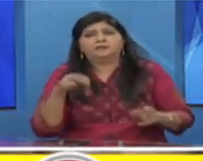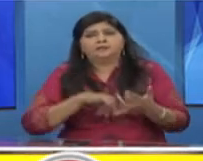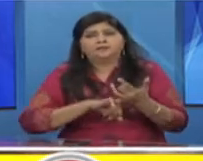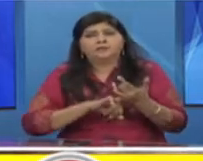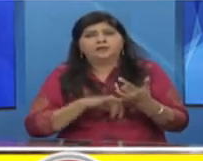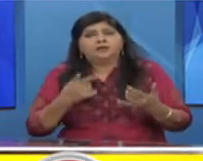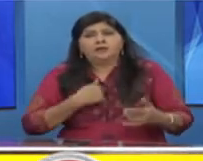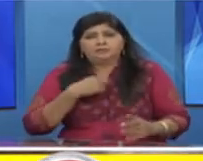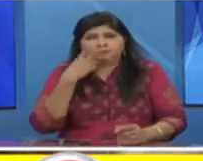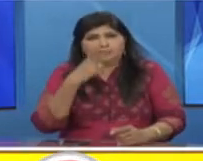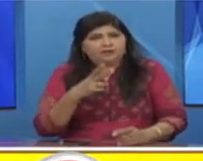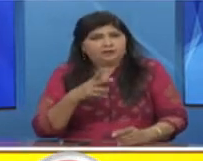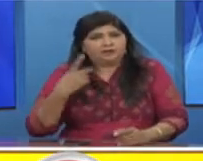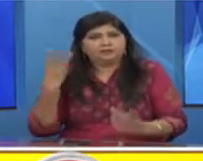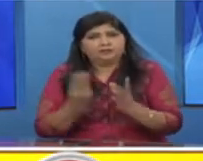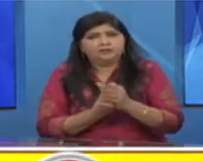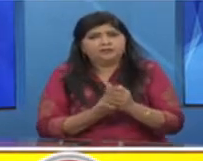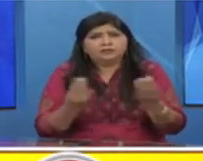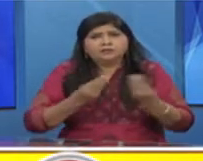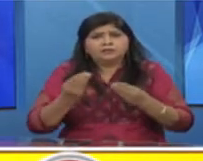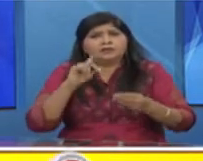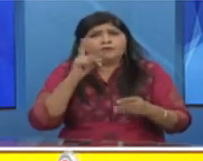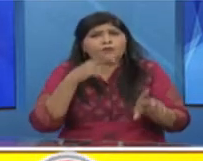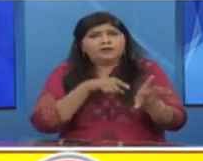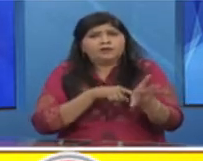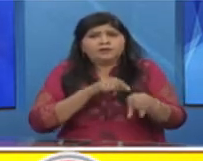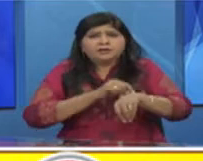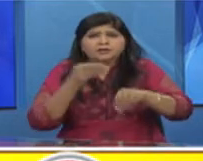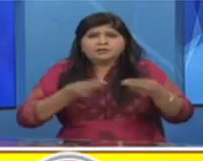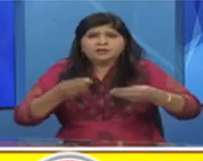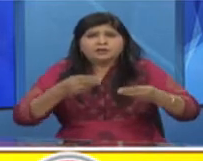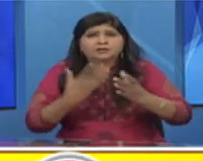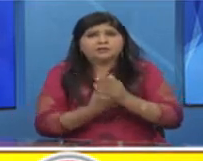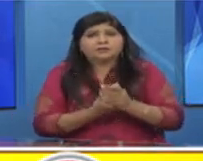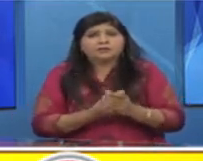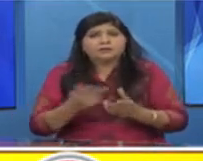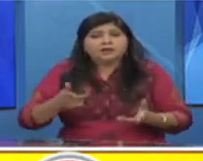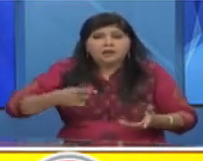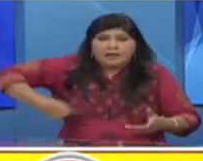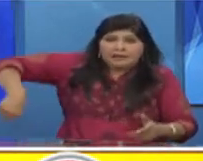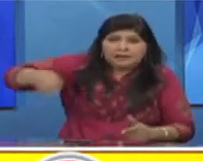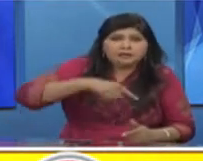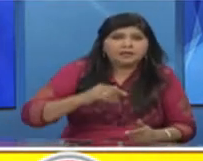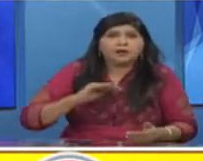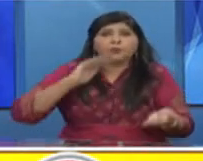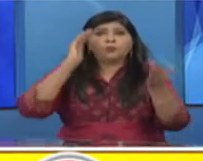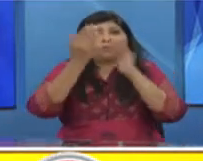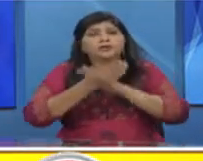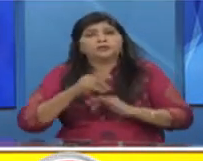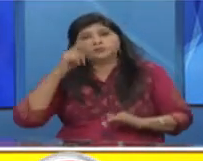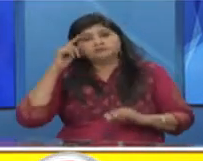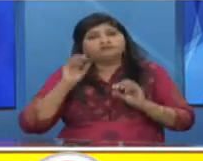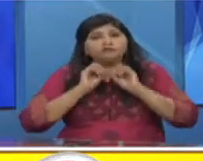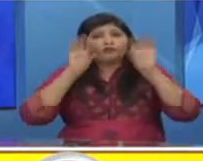इसके साक्षी हैं कि कैसे एक साल के भीतर भीतर एक स्थान विश्व प्रसिद्ध